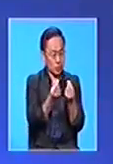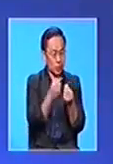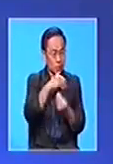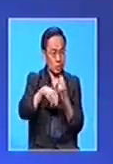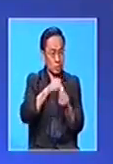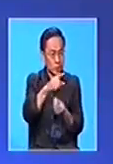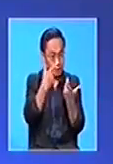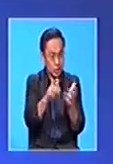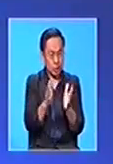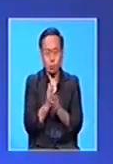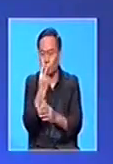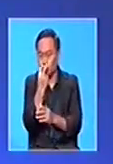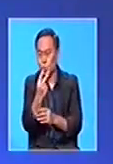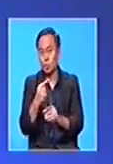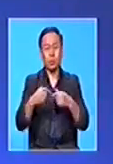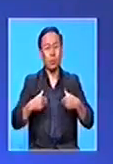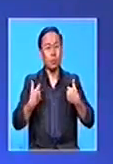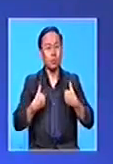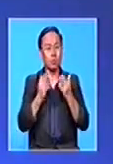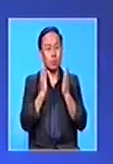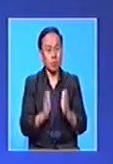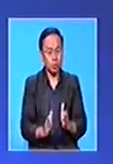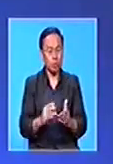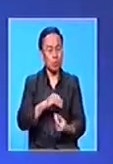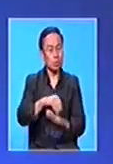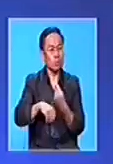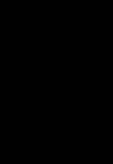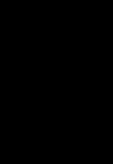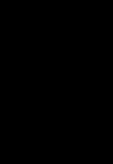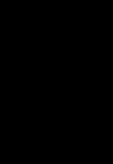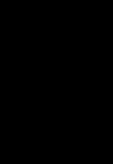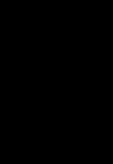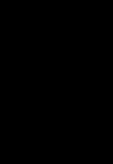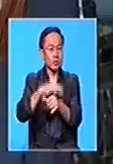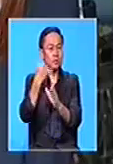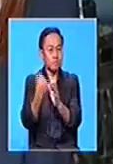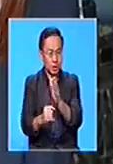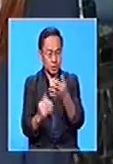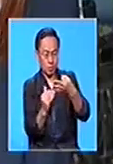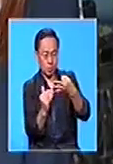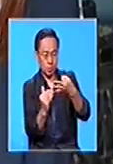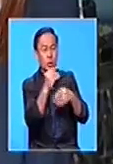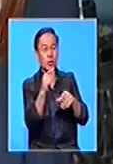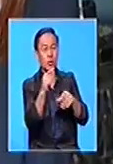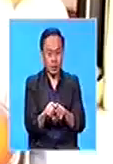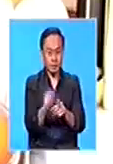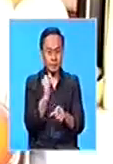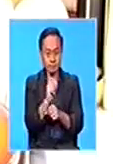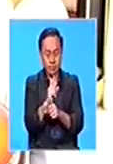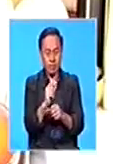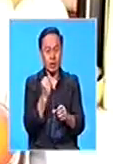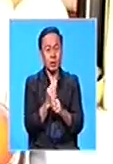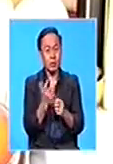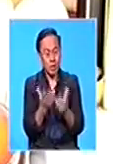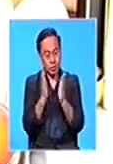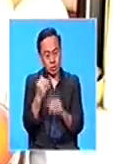ขทางเศรษฐกิจอย่างเดียวแต่เราต้องดูตัวชี้วัดนะครับความพอเพียงของชุมชนด้วยตั้งแต่ต้นทางถึงปลายทางทำยังไงคน